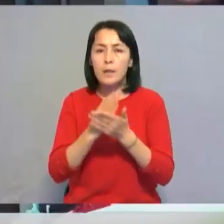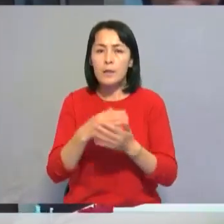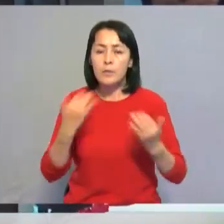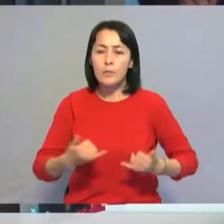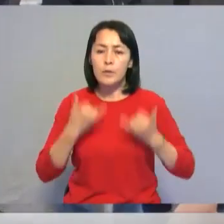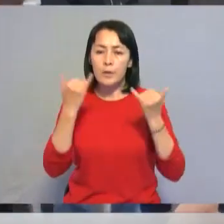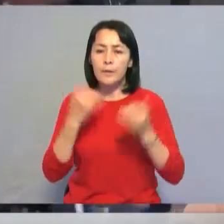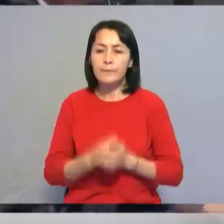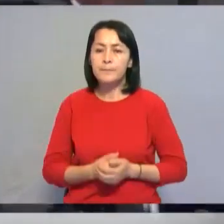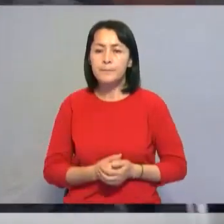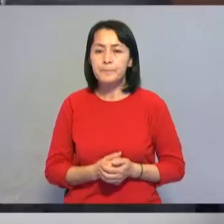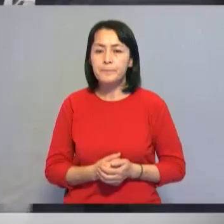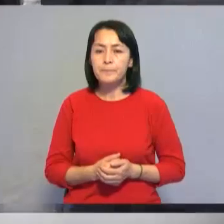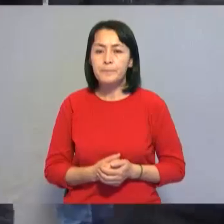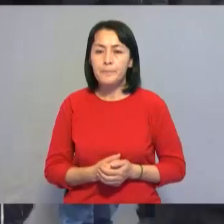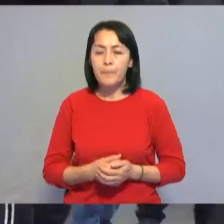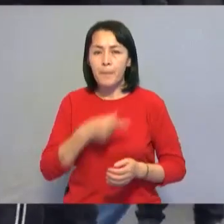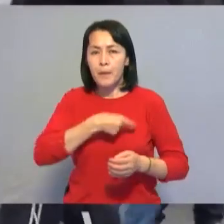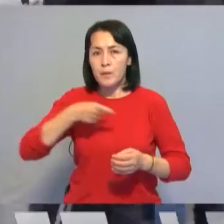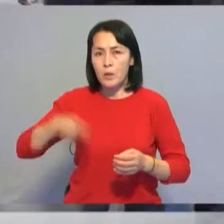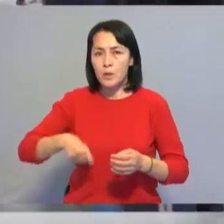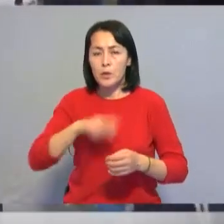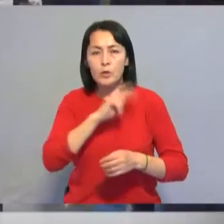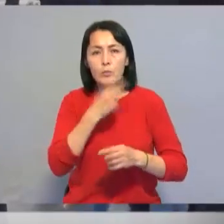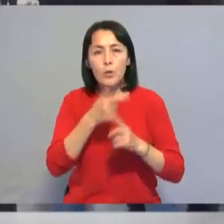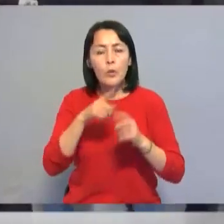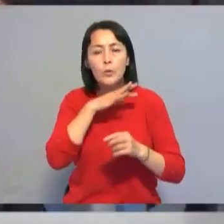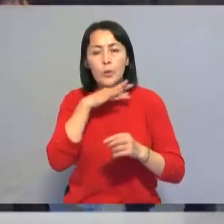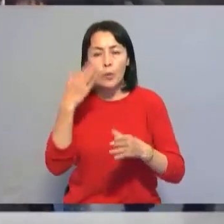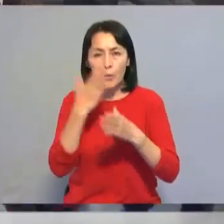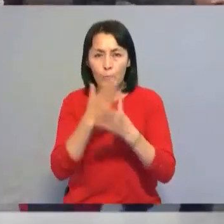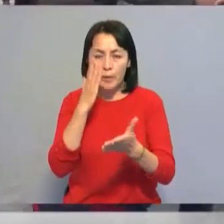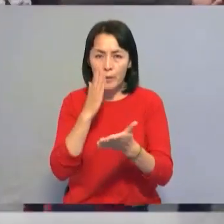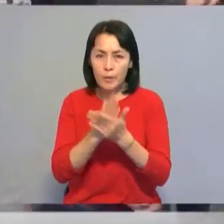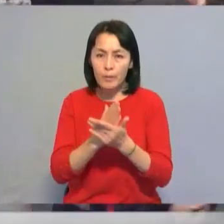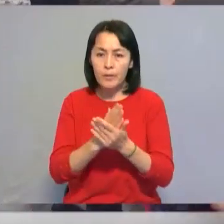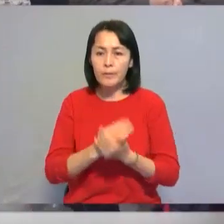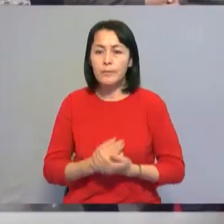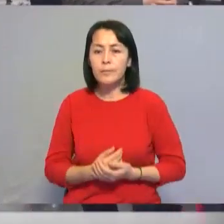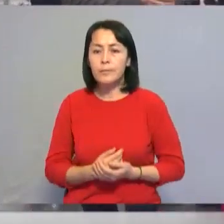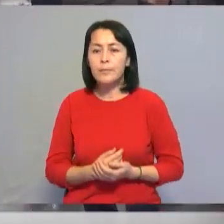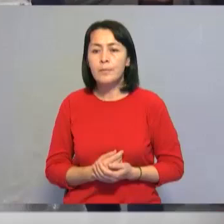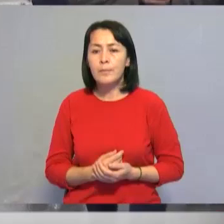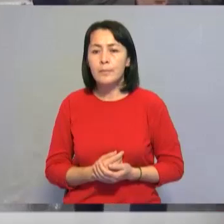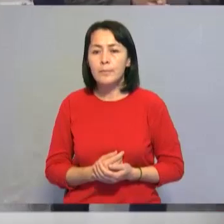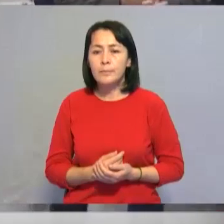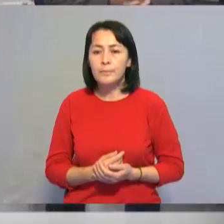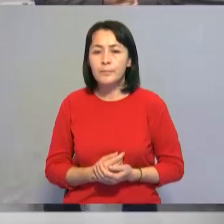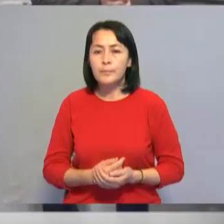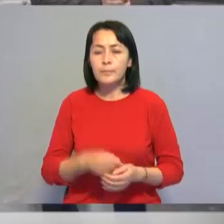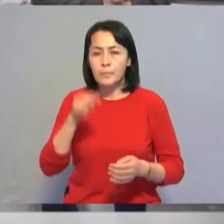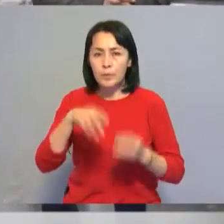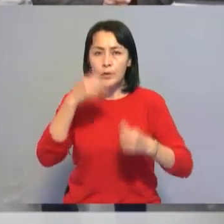лебіздерін жеткізді. Жаттықтырушылардың еңбегі қой айтқан кезде сетім жаттықтырушылар бұл жарысқа 2 жылдан